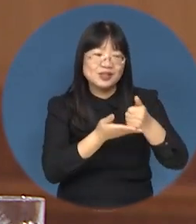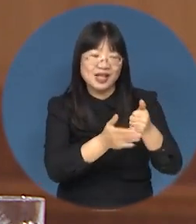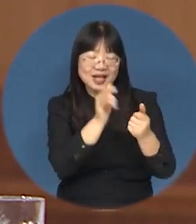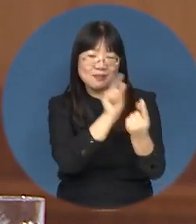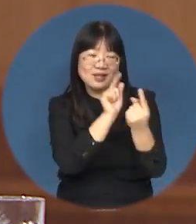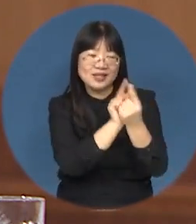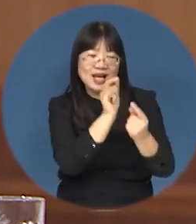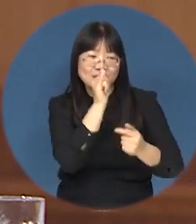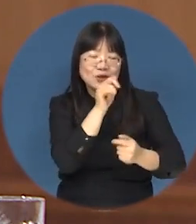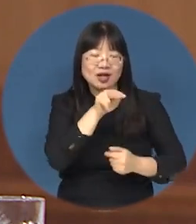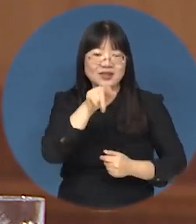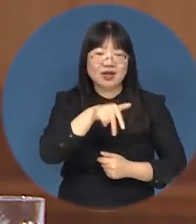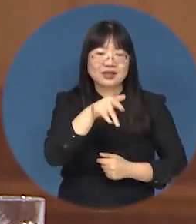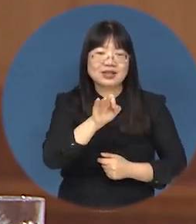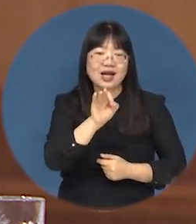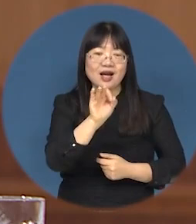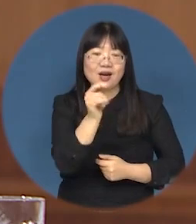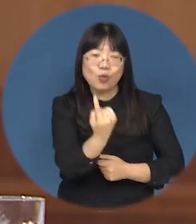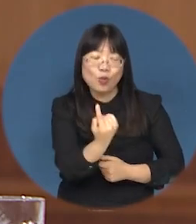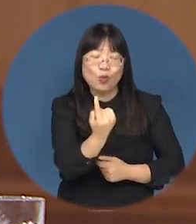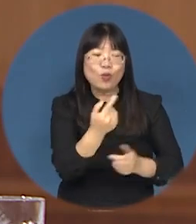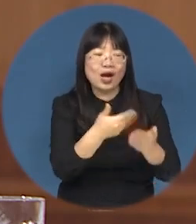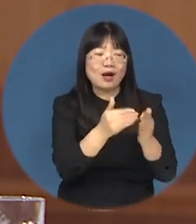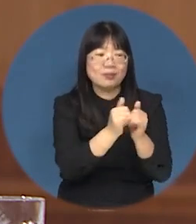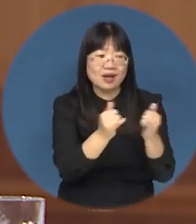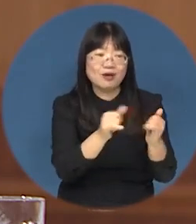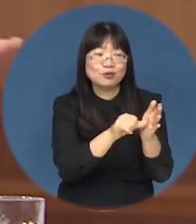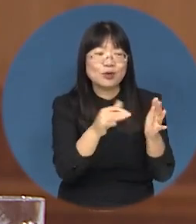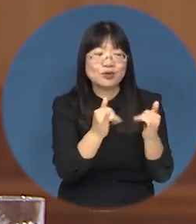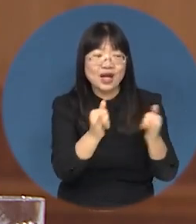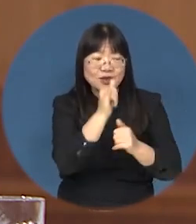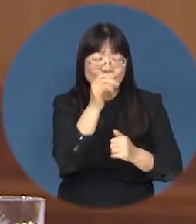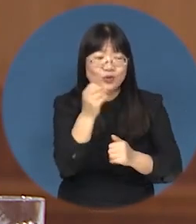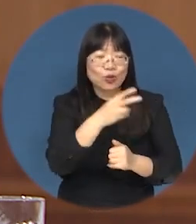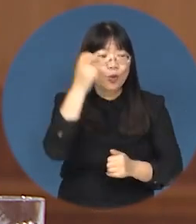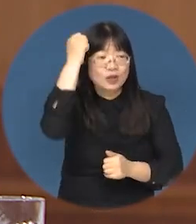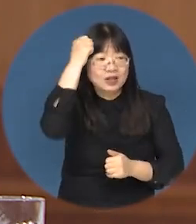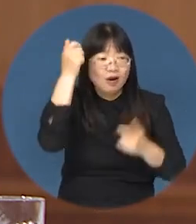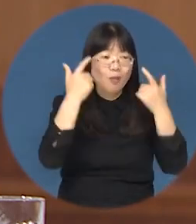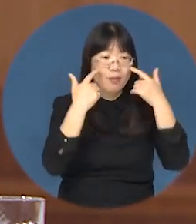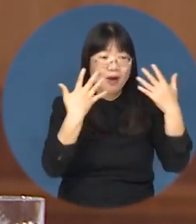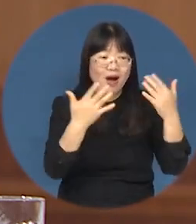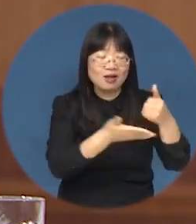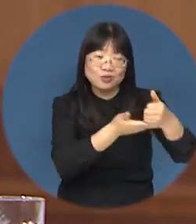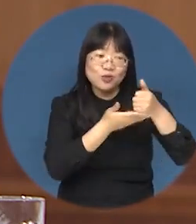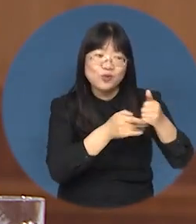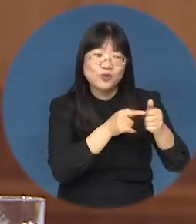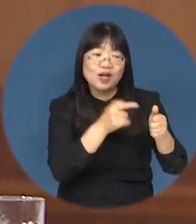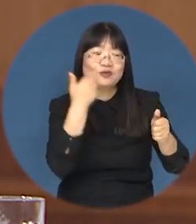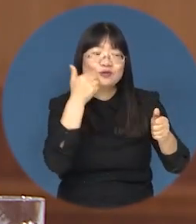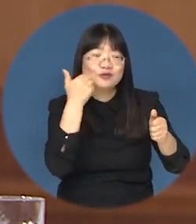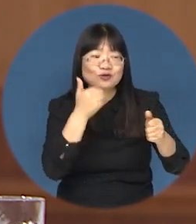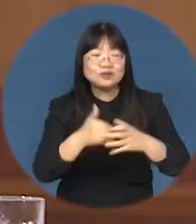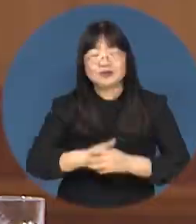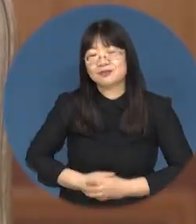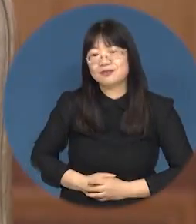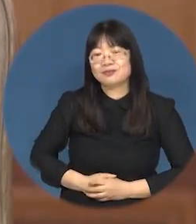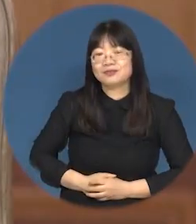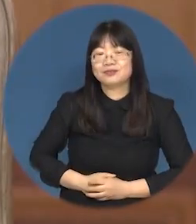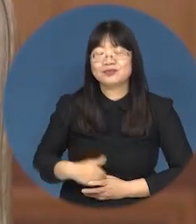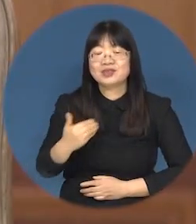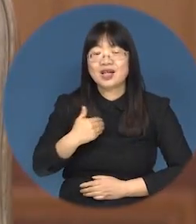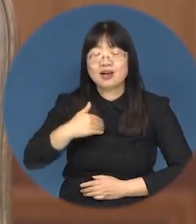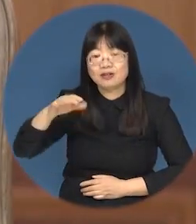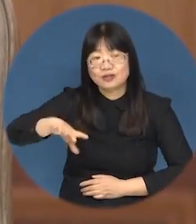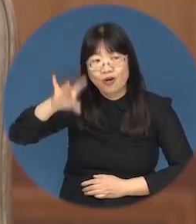왜 석창호 화백 같이 이제 유명하신 그런 분도 계시고, 네. 또 기억에 남는 고객 없으십니까? 아, 제가